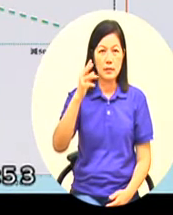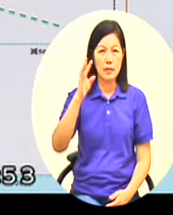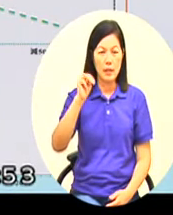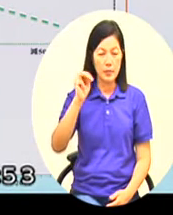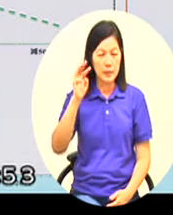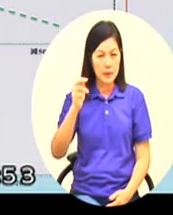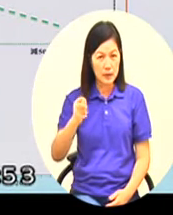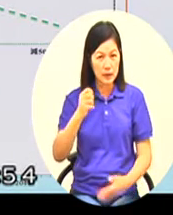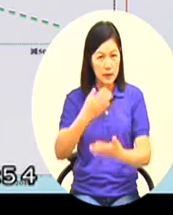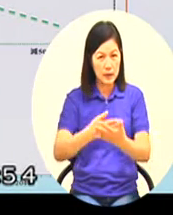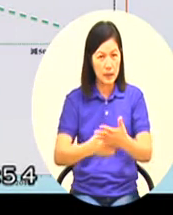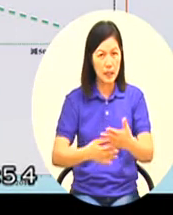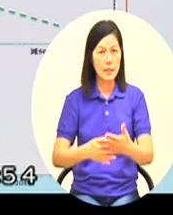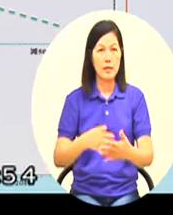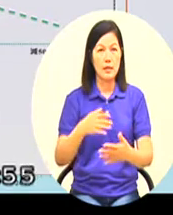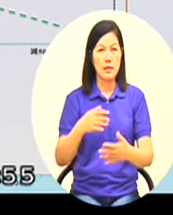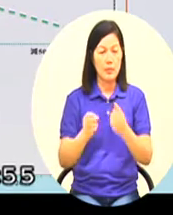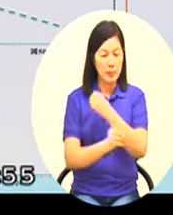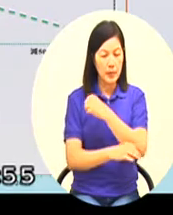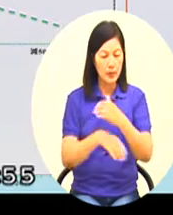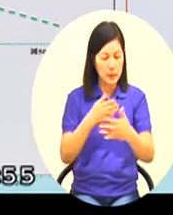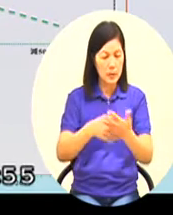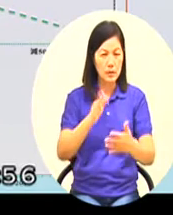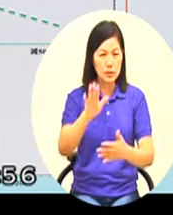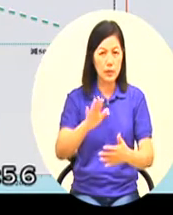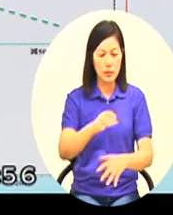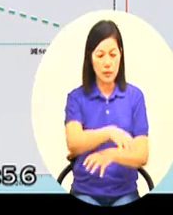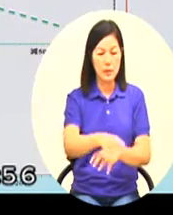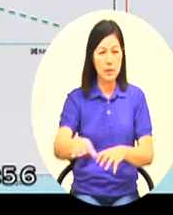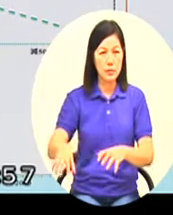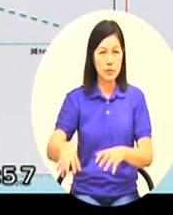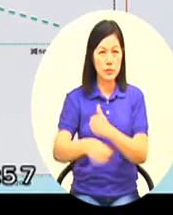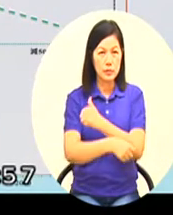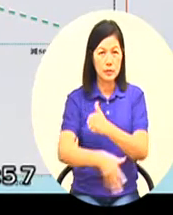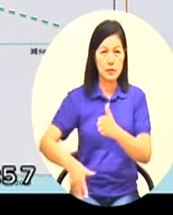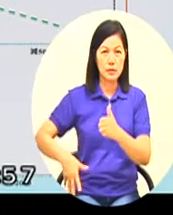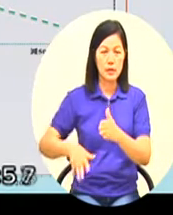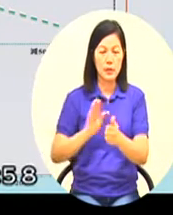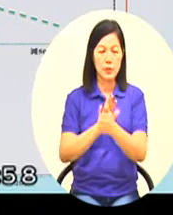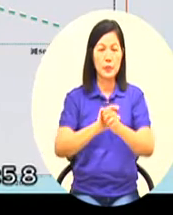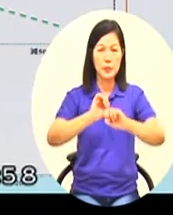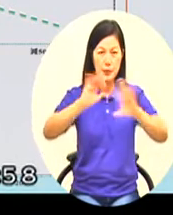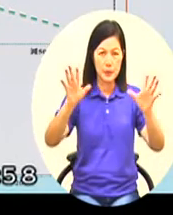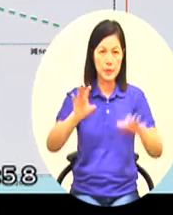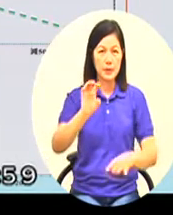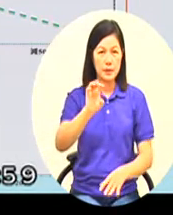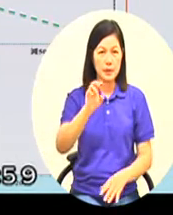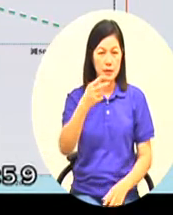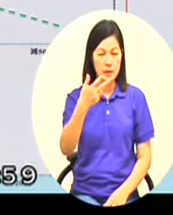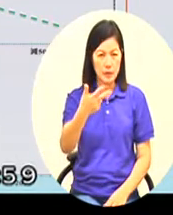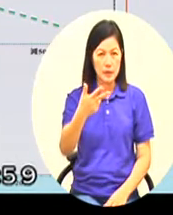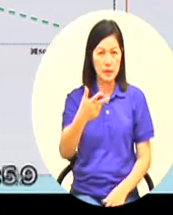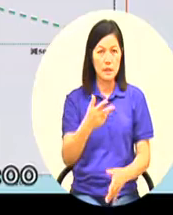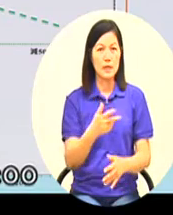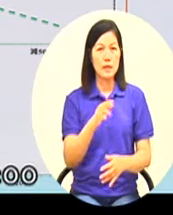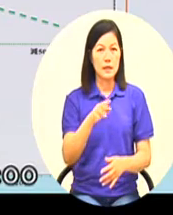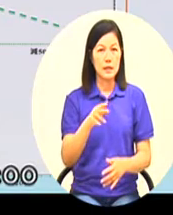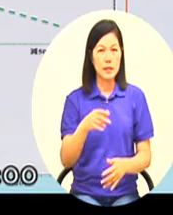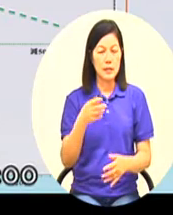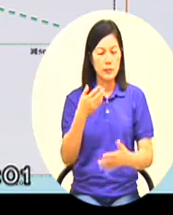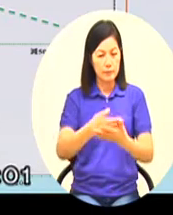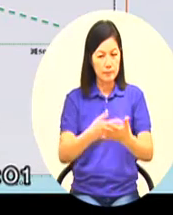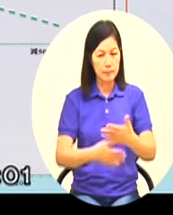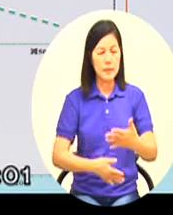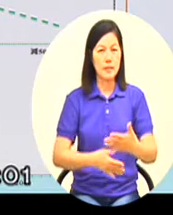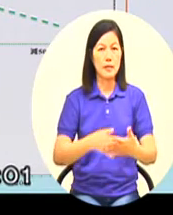量。所以目前各个局处也推动了有47项的一个减量的一个策略，那包